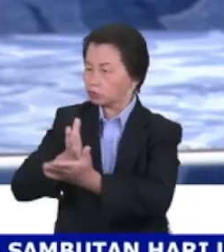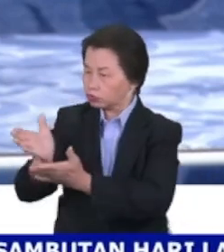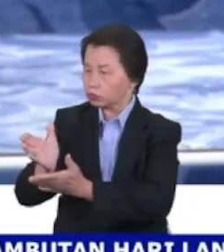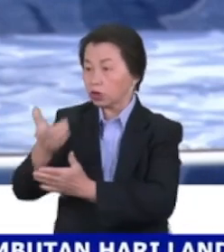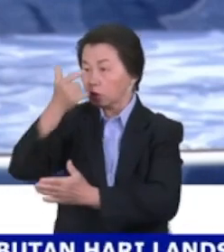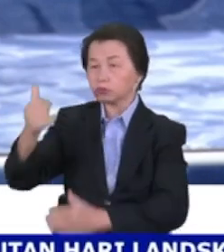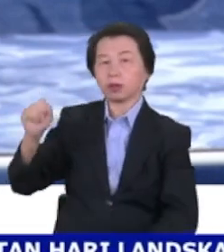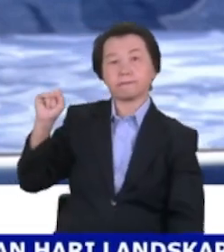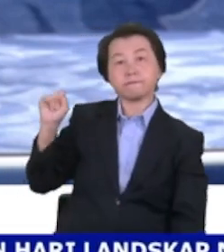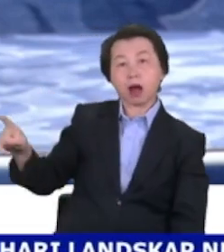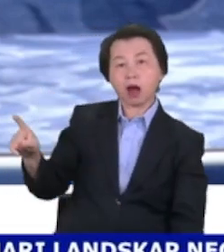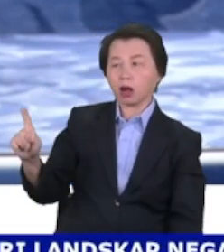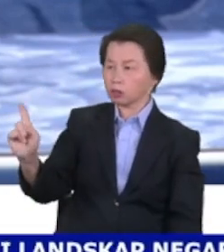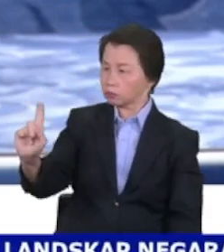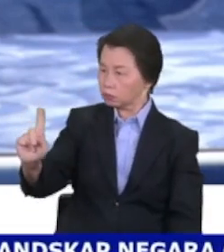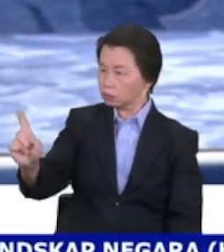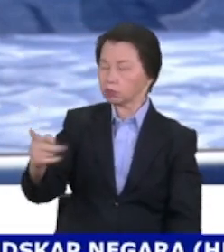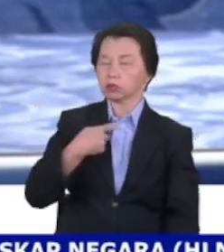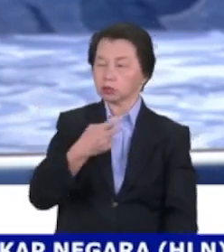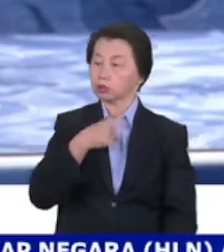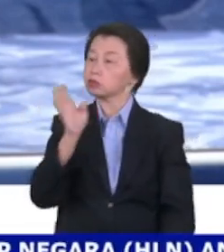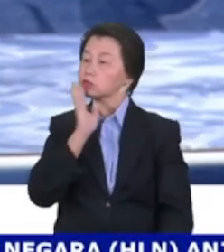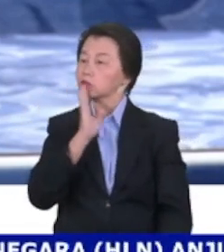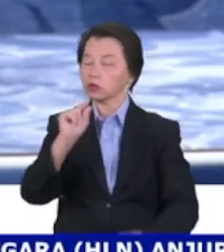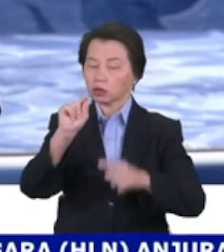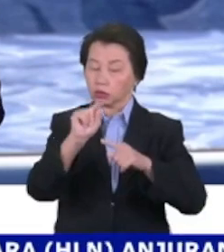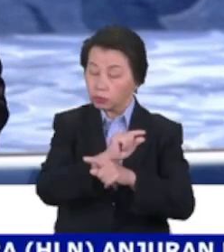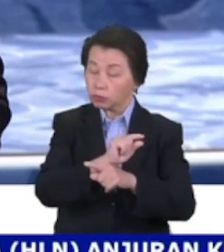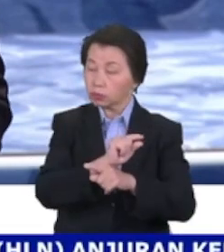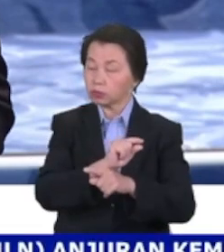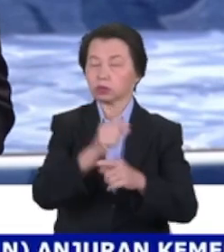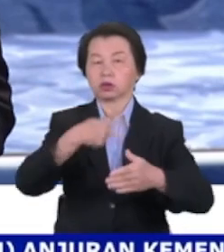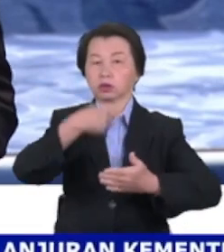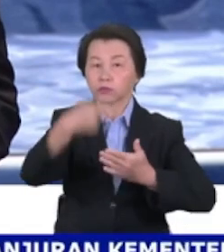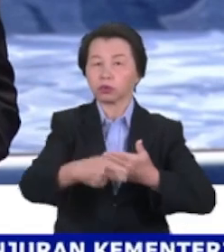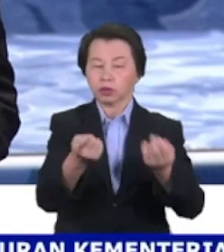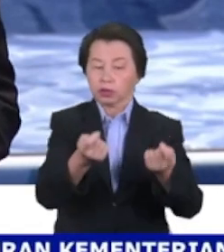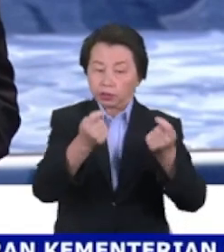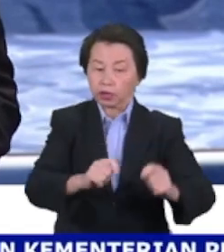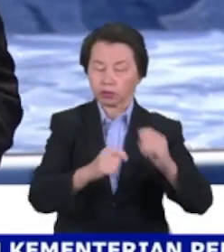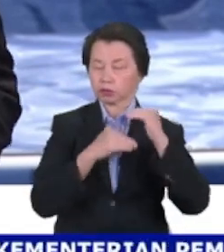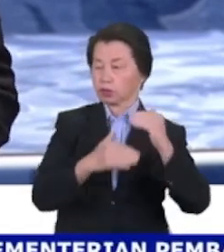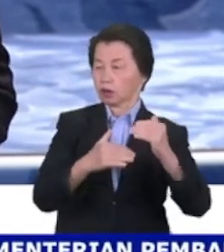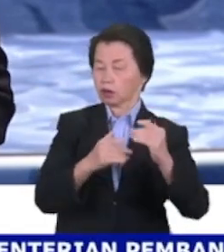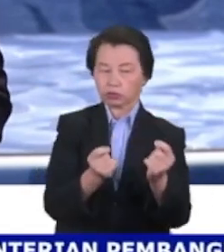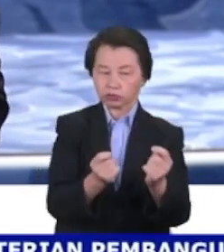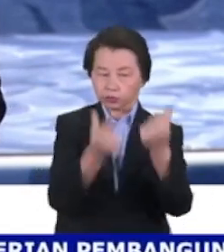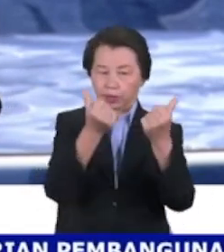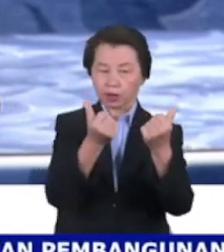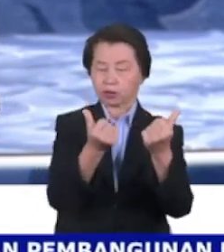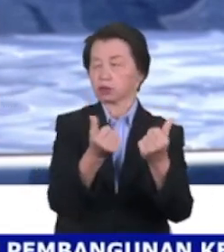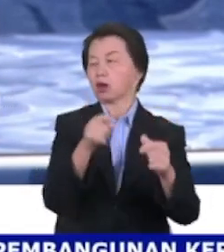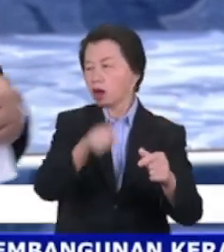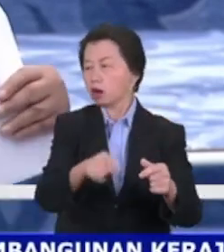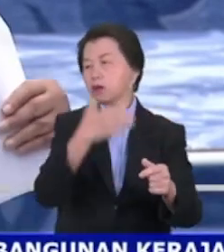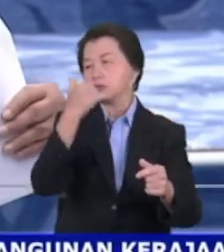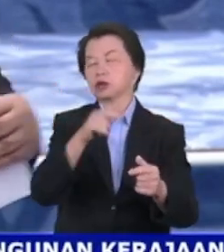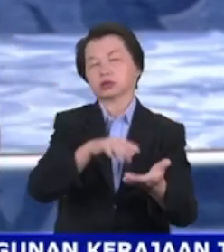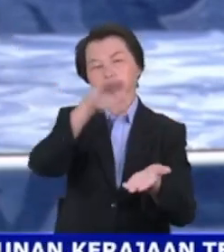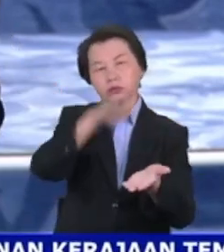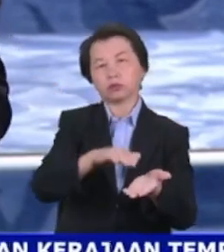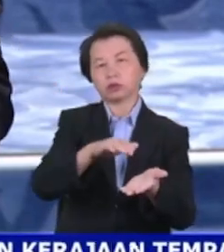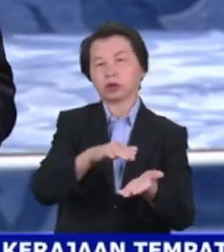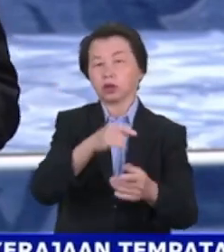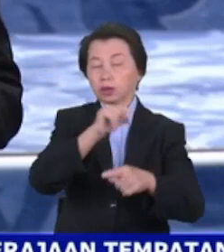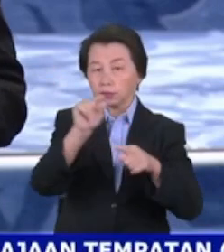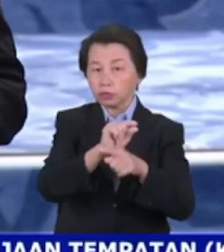kos meningkat. Jadi kita kata kita guna proses tender terhad tapi percepatkan proses itu. Itu saja. Dan